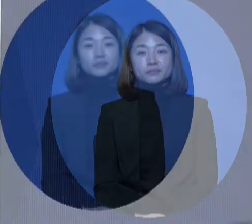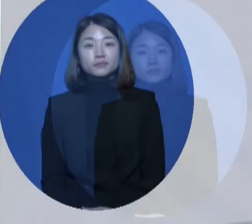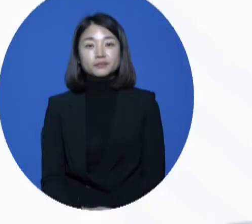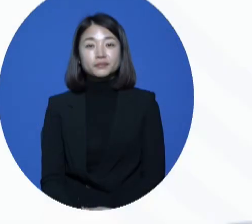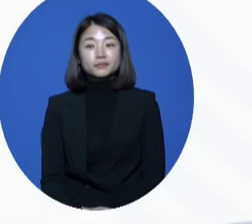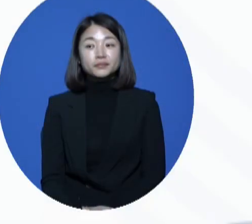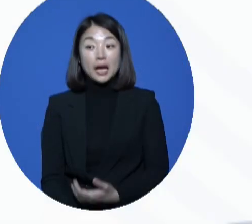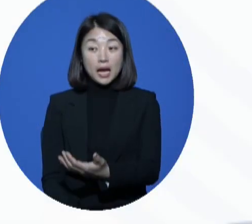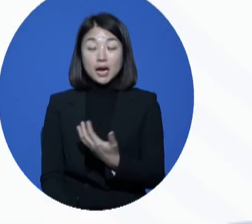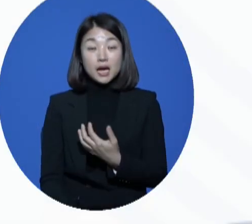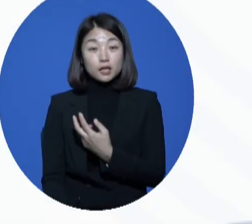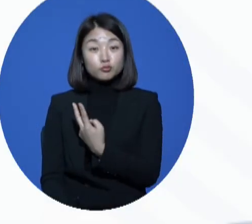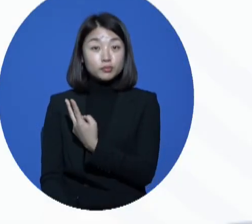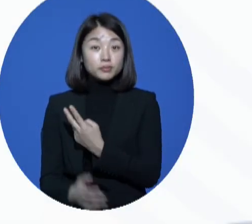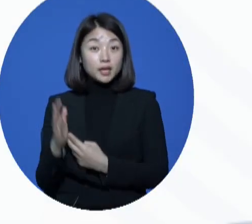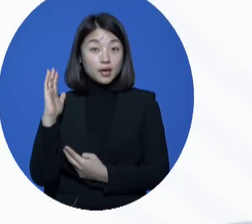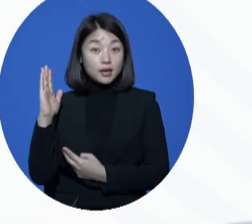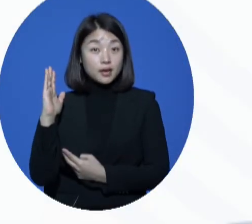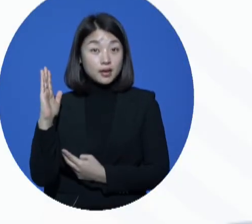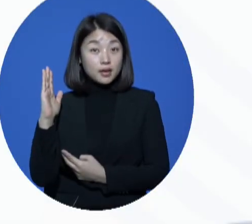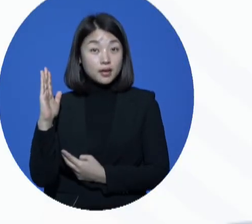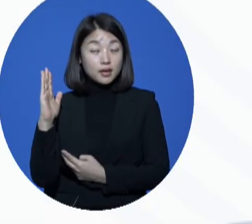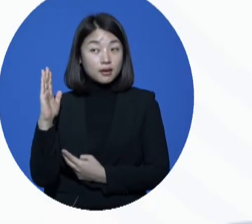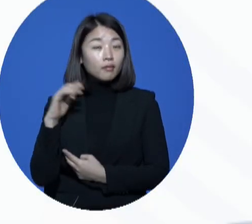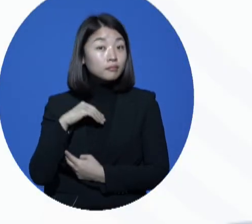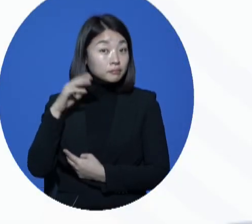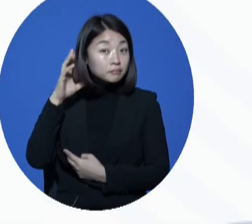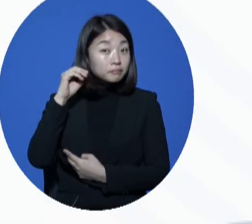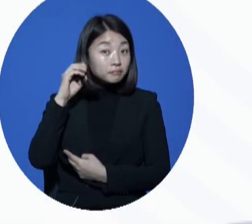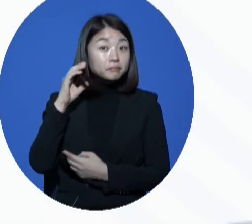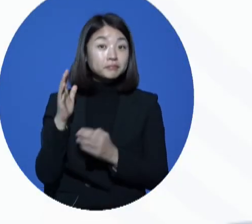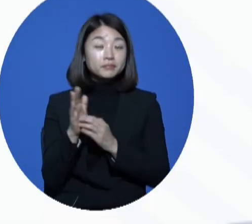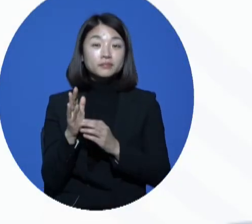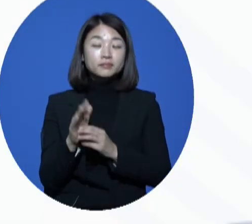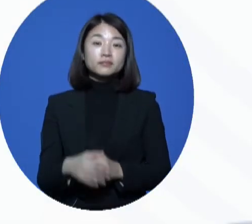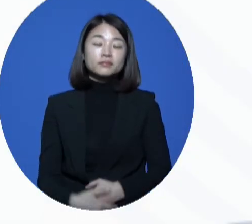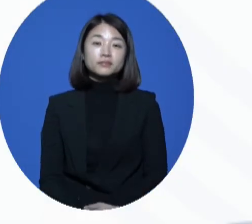앞에 두 분의 발제를 굉장히 인상적으로 들었는데요.